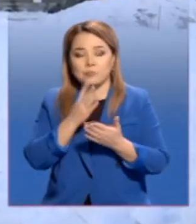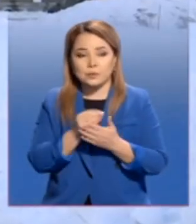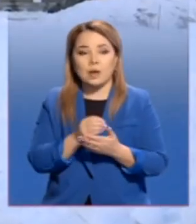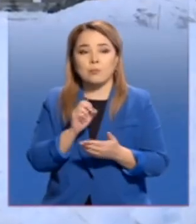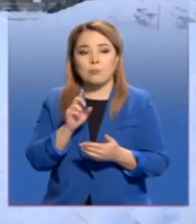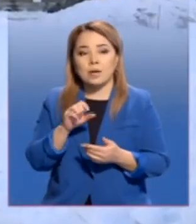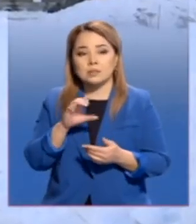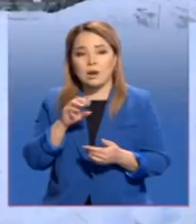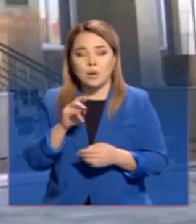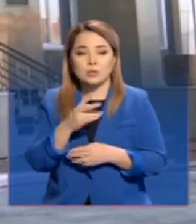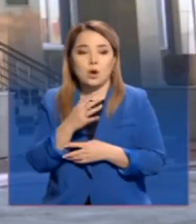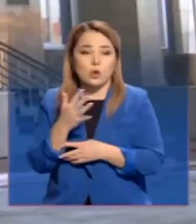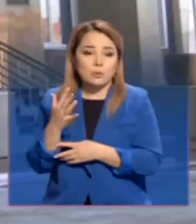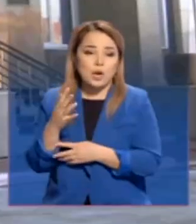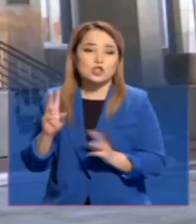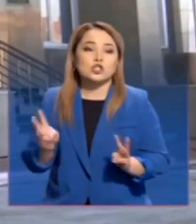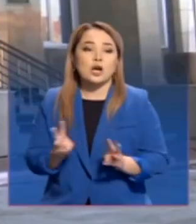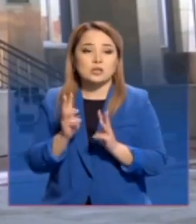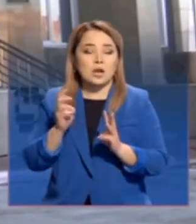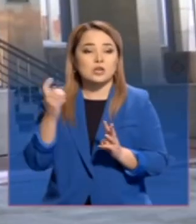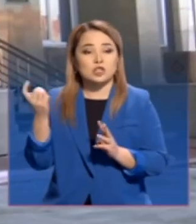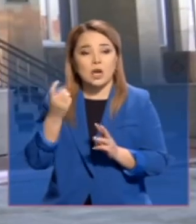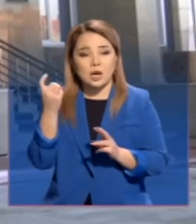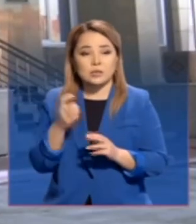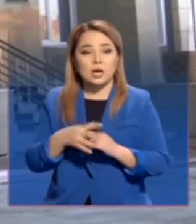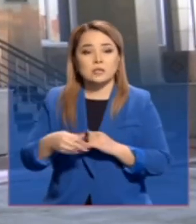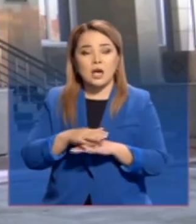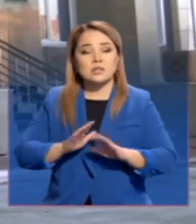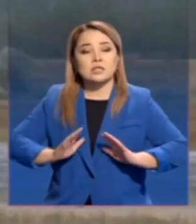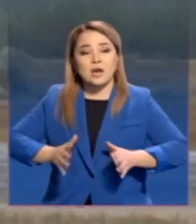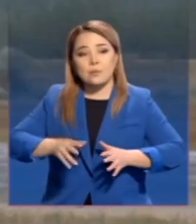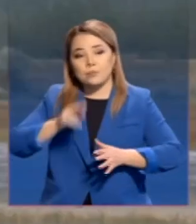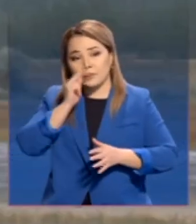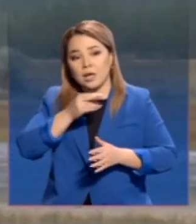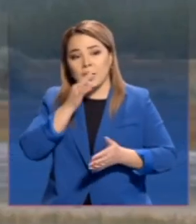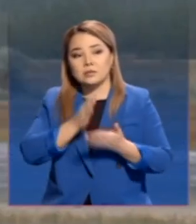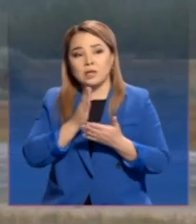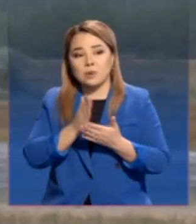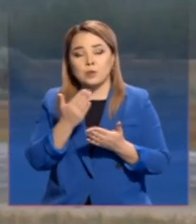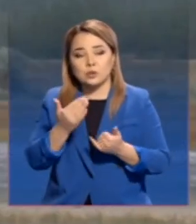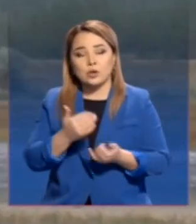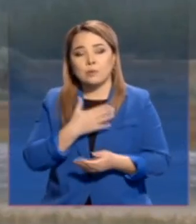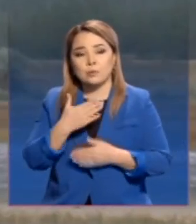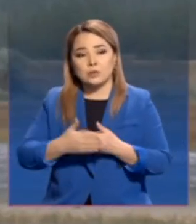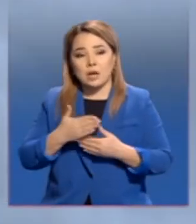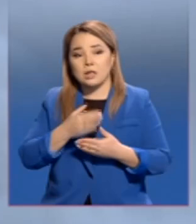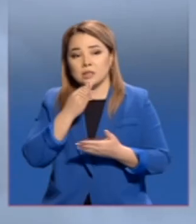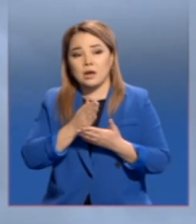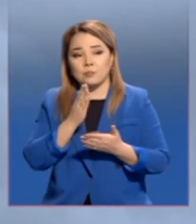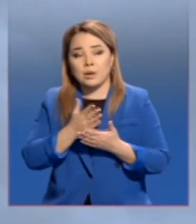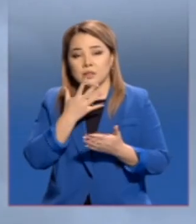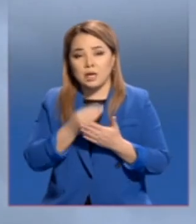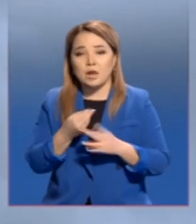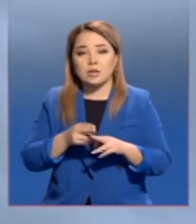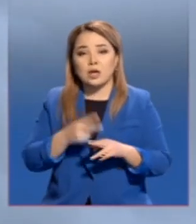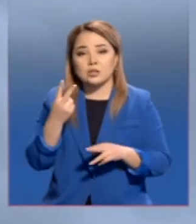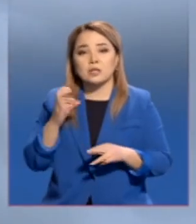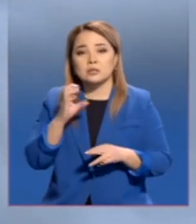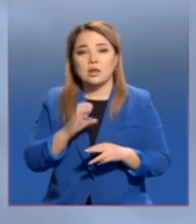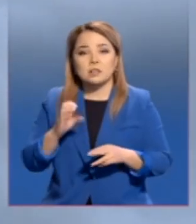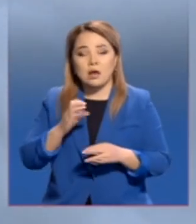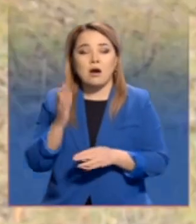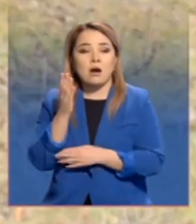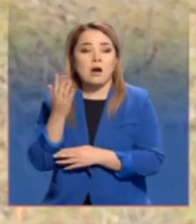Басаман орман шаруашылығында өрт шығуына жергілікті тракторшы кінәлі деп танып, оған үкім кескен. 2 қыркүйек күні